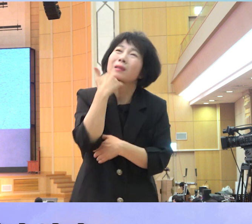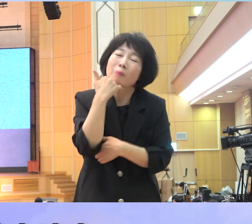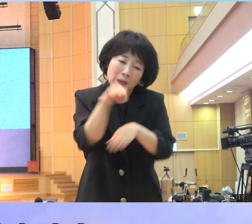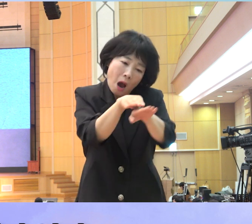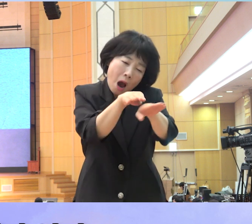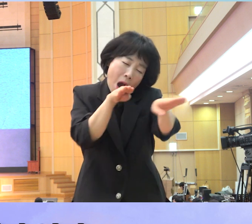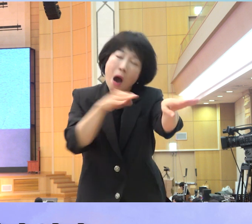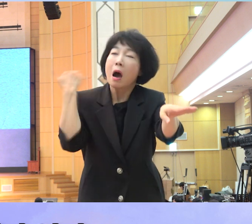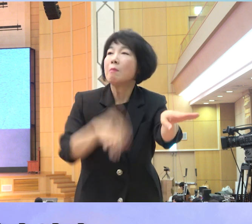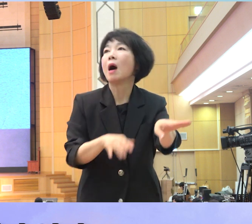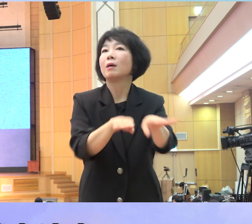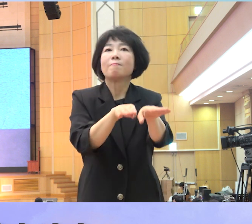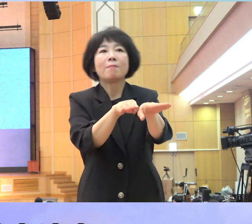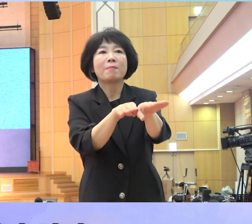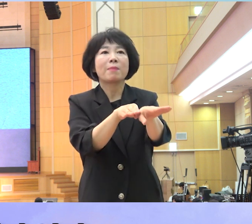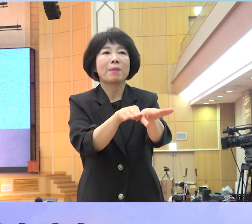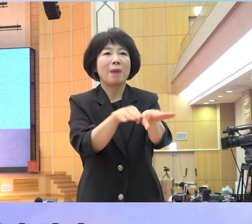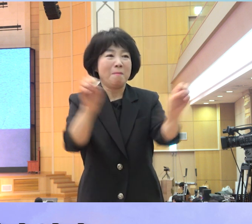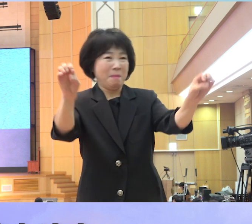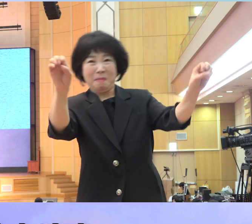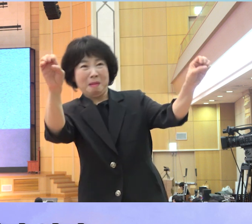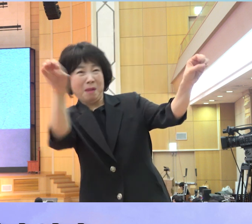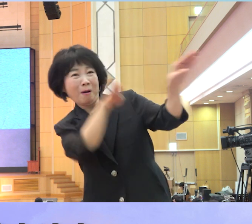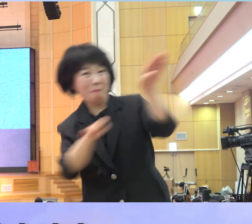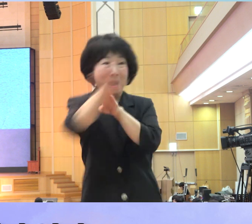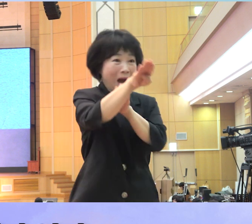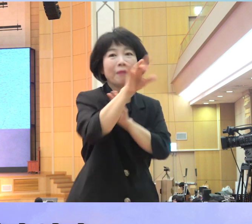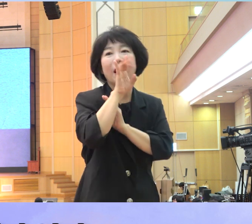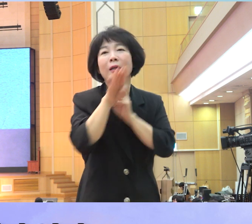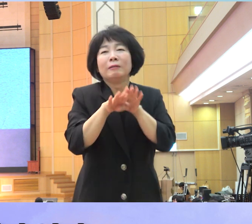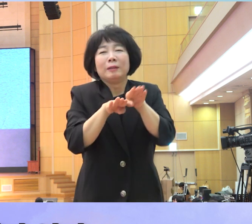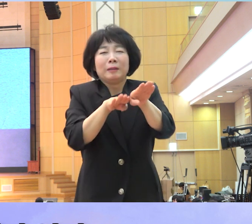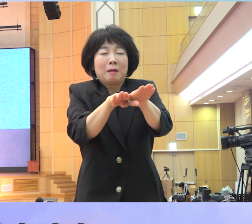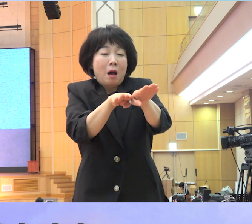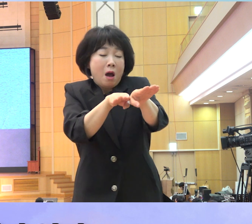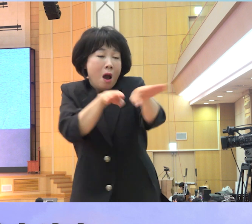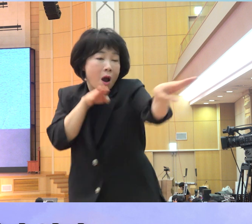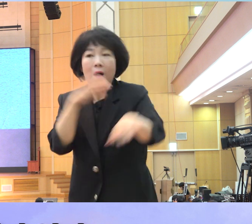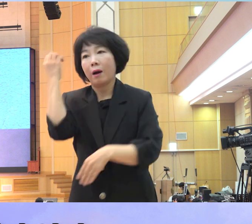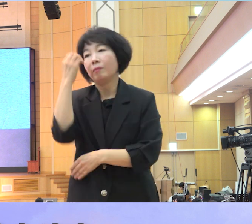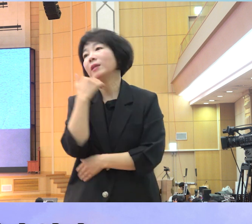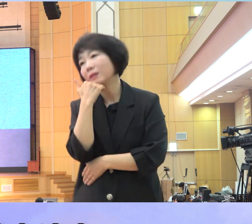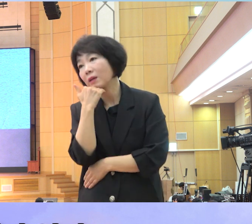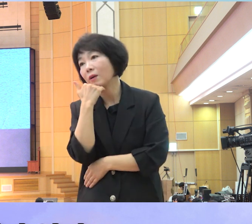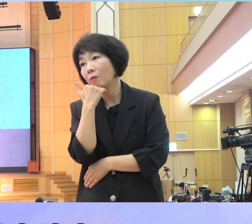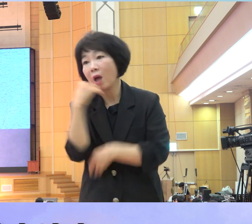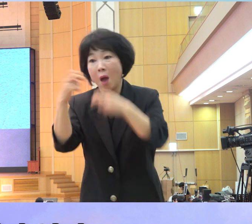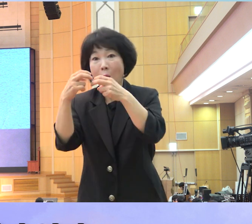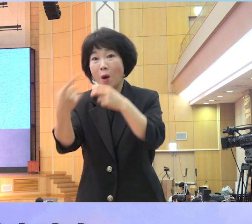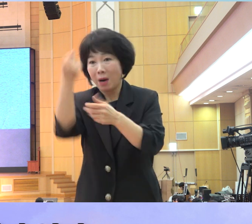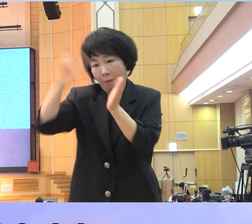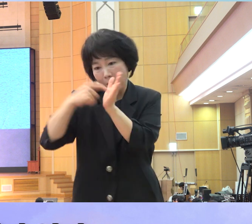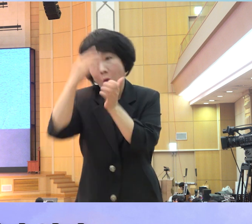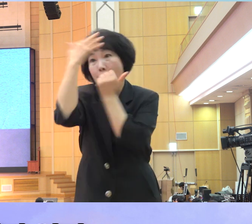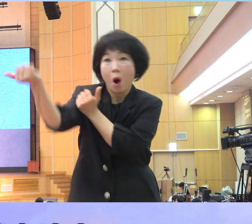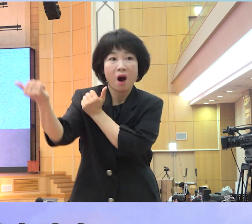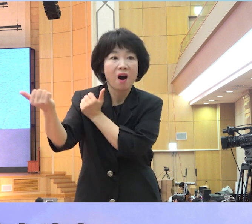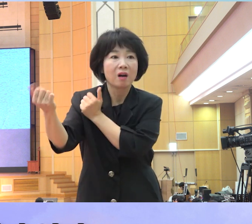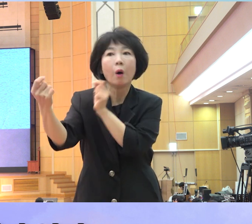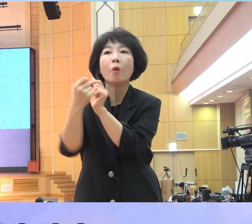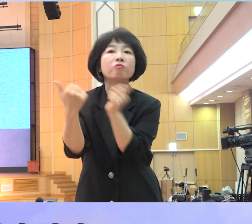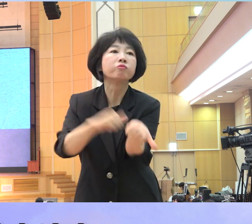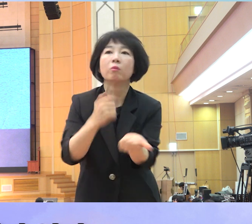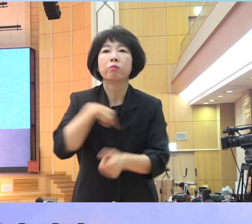그냥 비상등 켜고 막 그냥 갈 수는 없나요? 왜? 1분 1초가 지금 아까우니까. 그런데